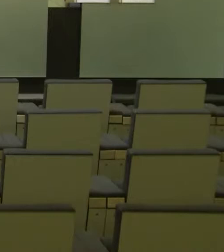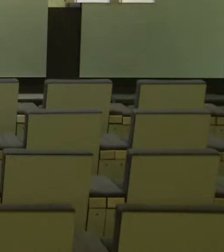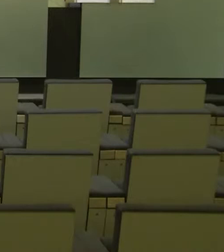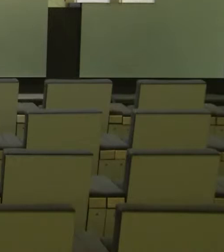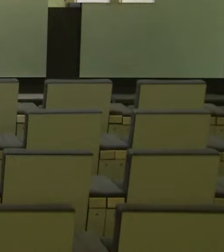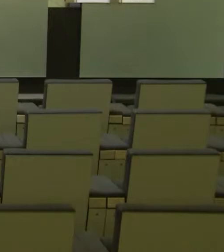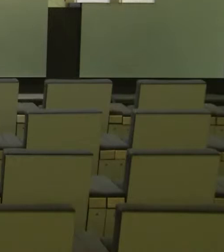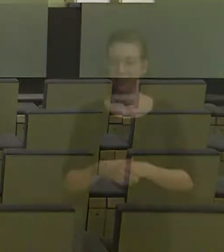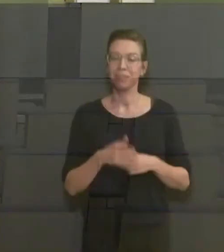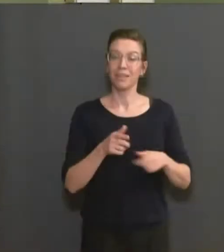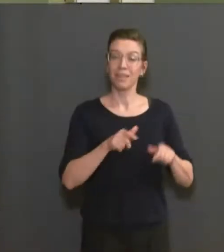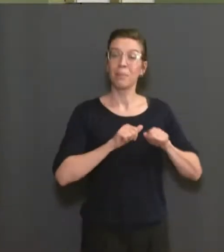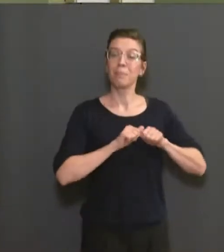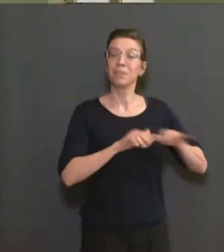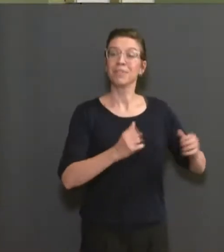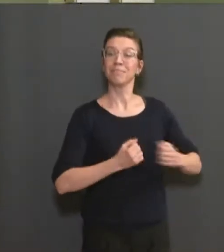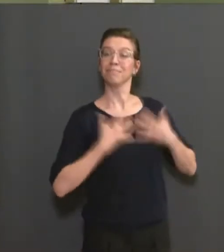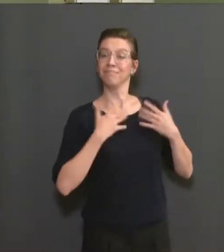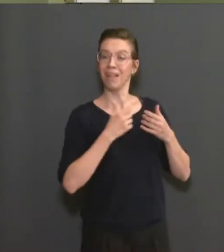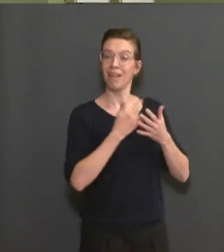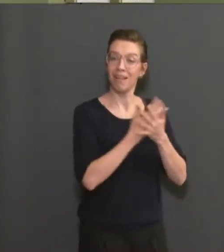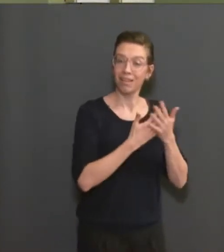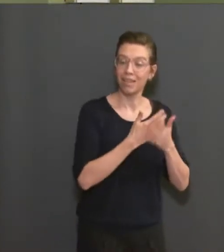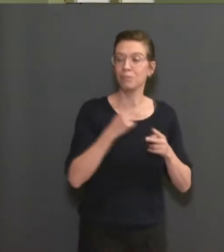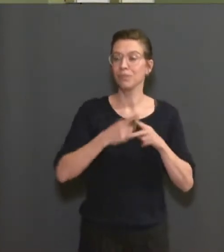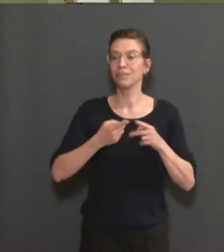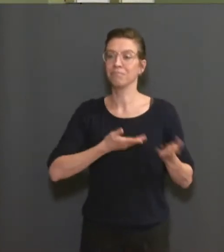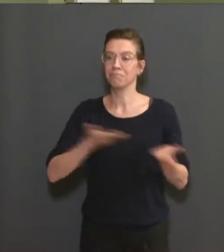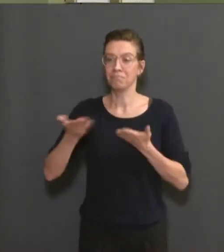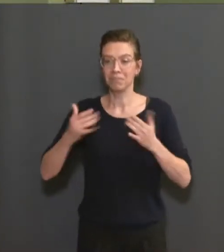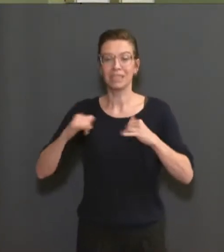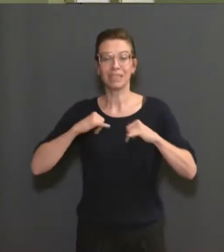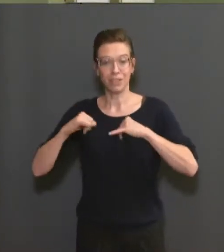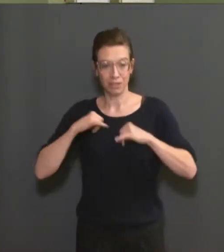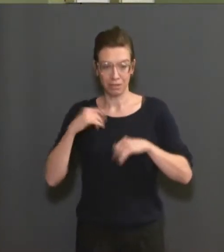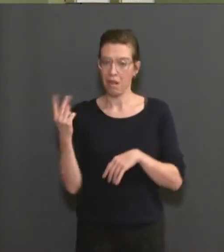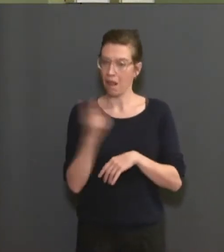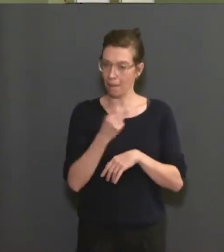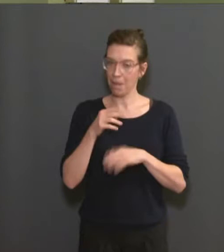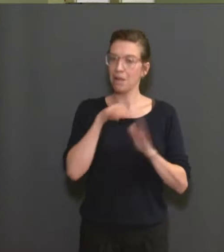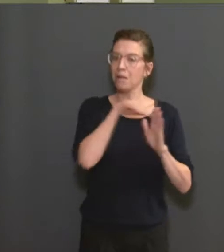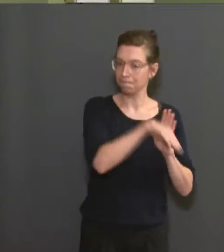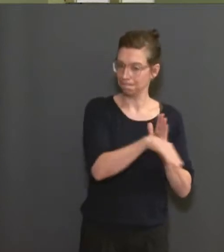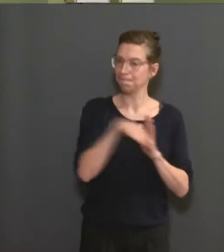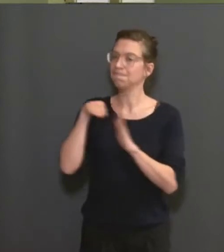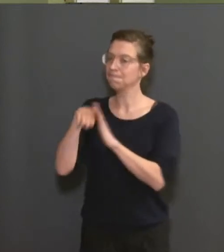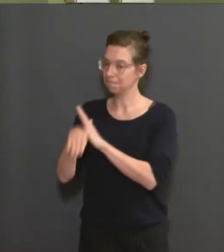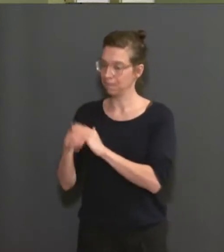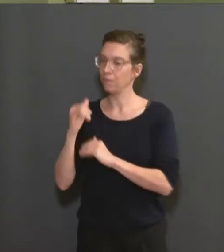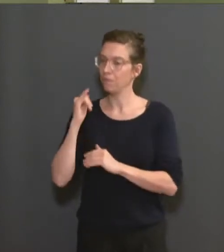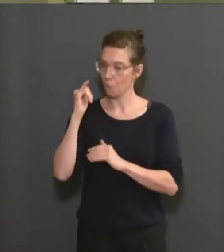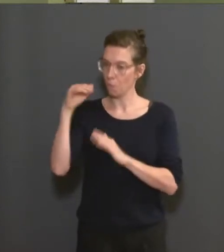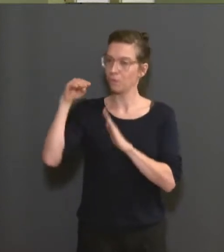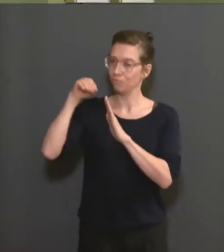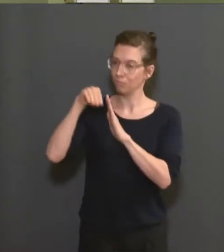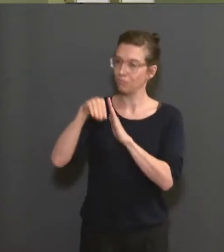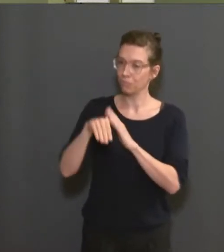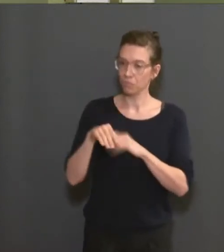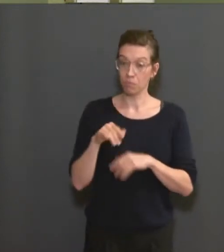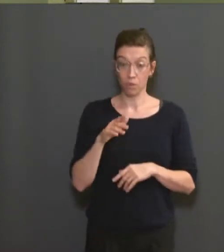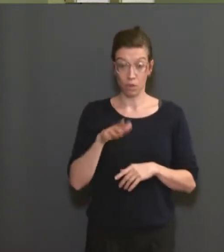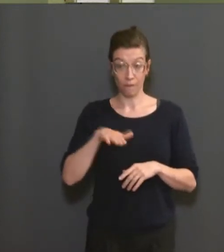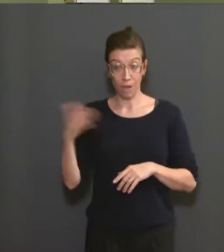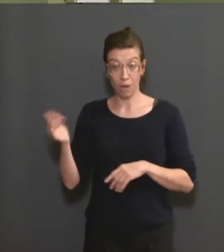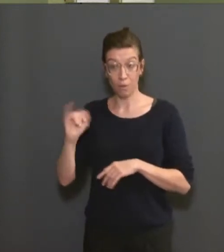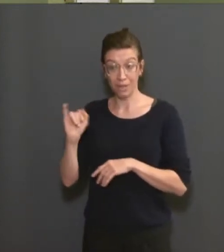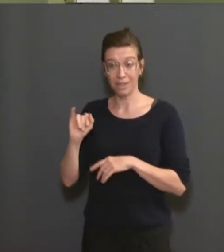en de ziekenhuisopnames blijven aan hetzelfde tempo dalen. Daardoor daalt ook verder het totaal aantal